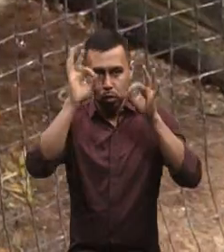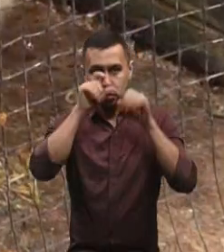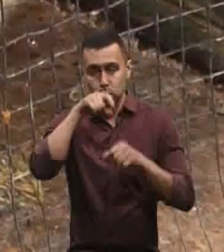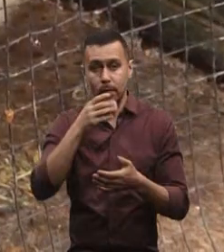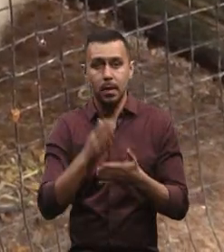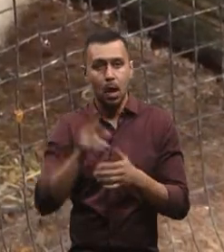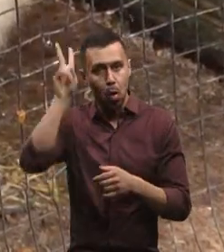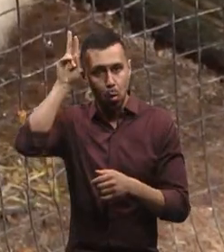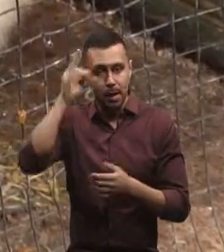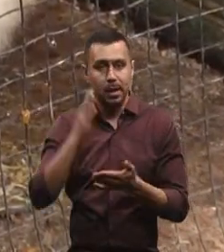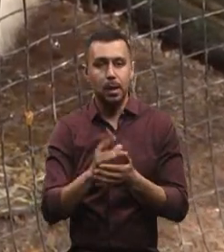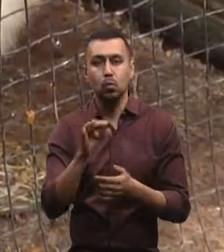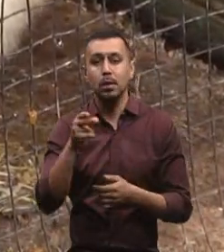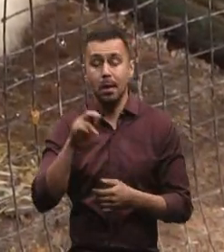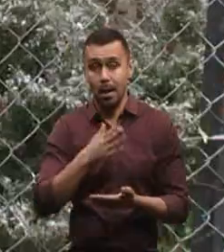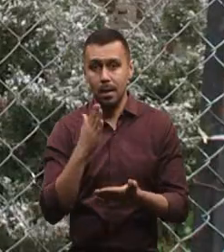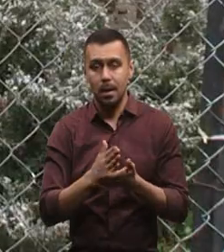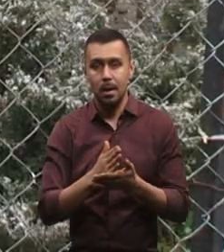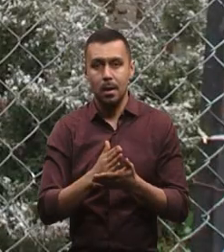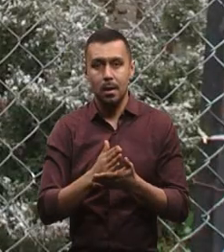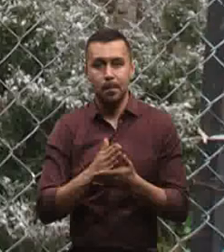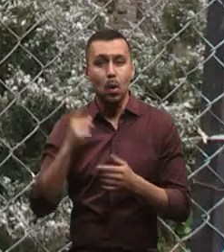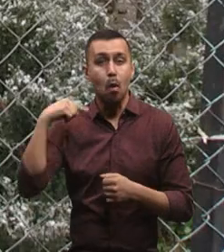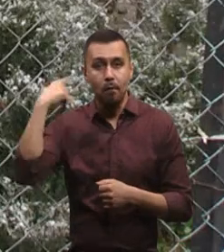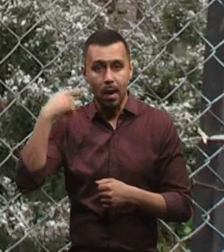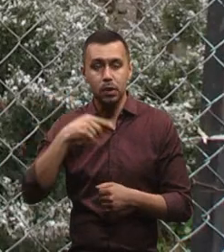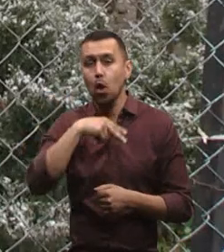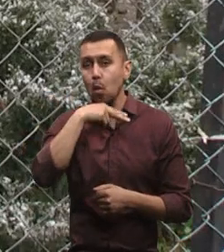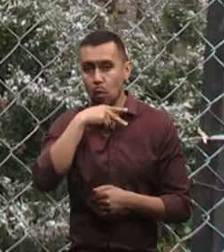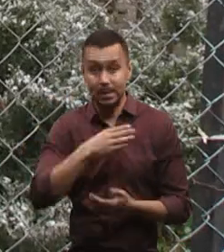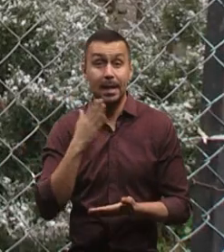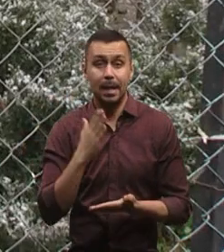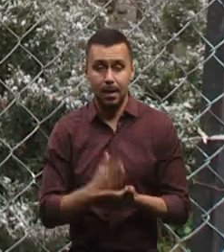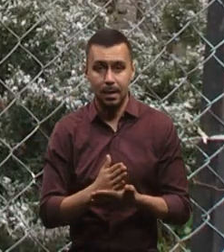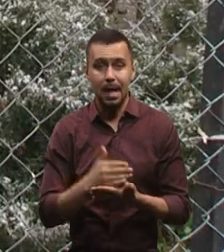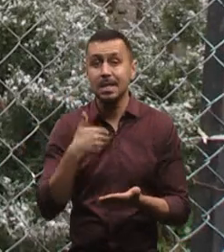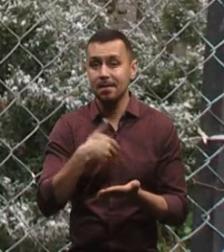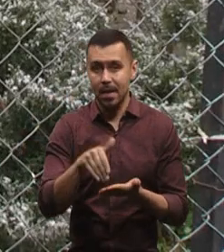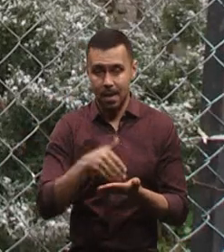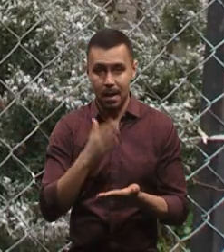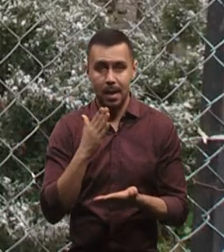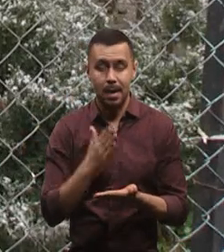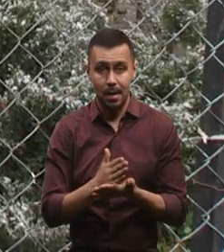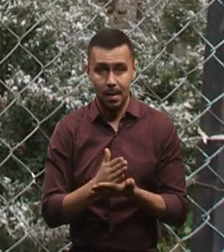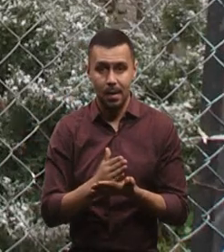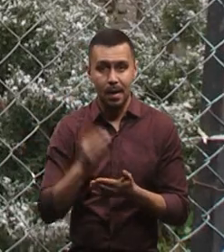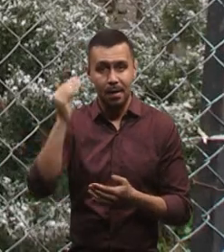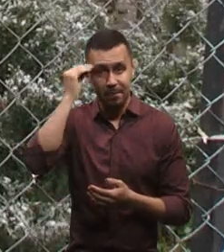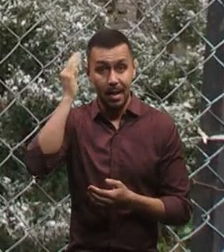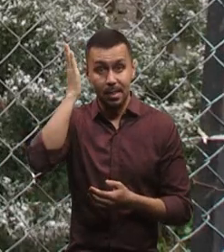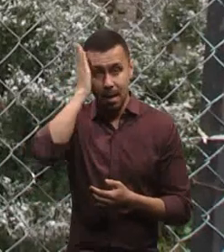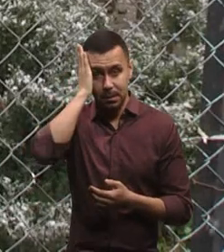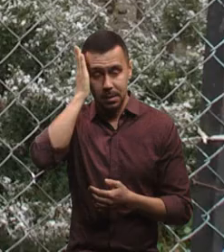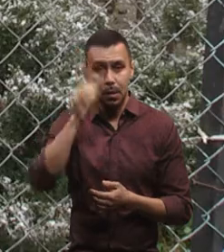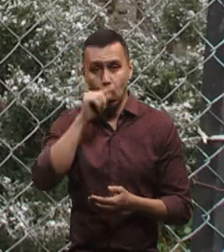кролики, нутрії, овечки, кози, свині в'єтнамські, поросята,